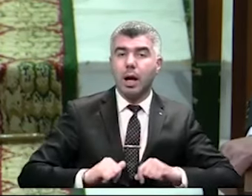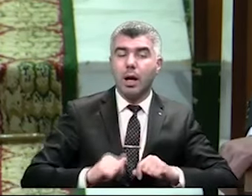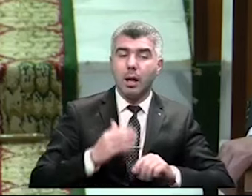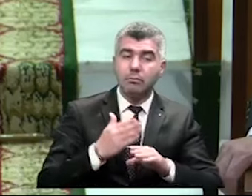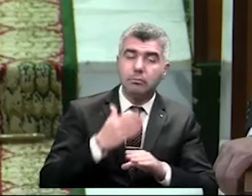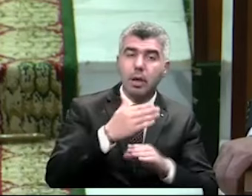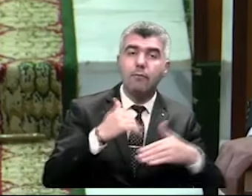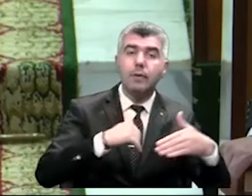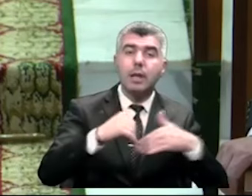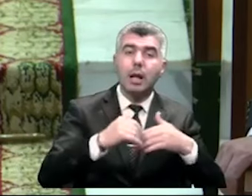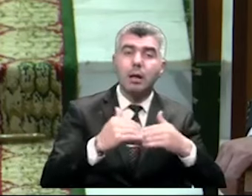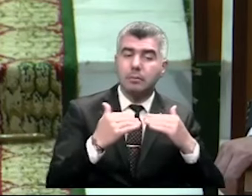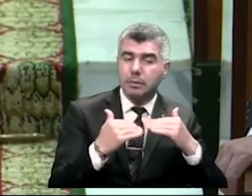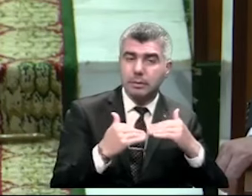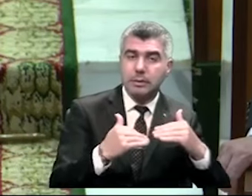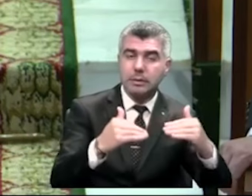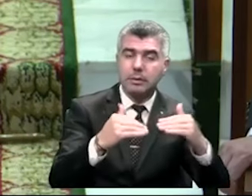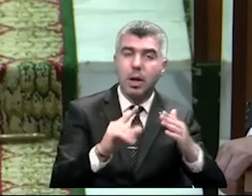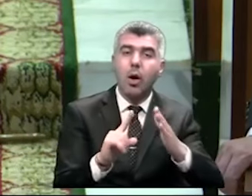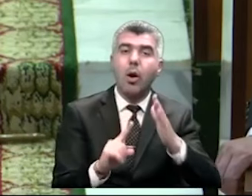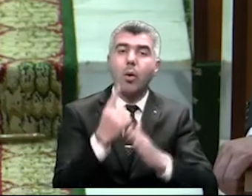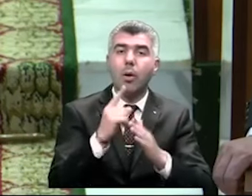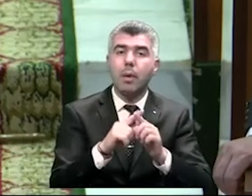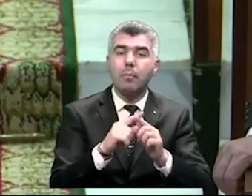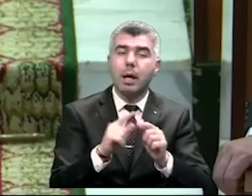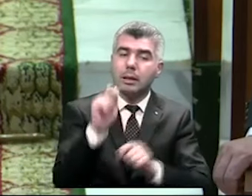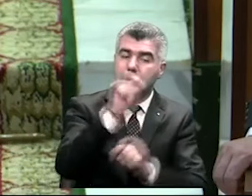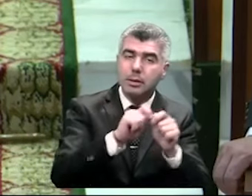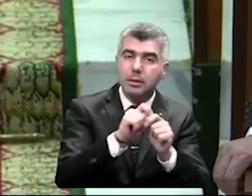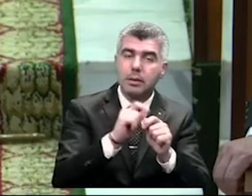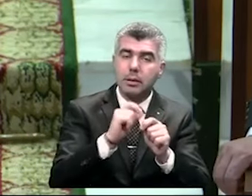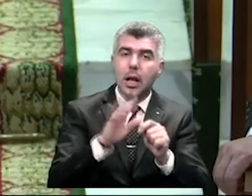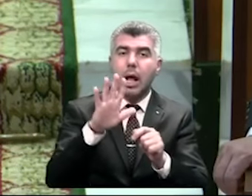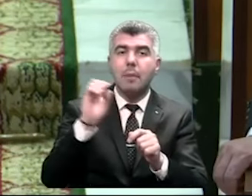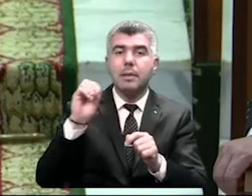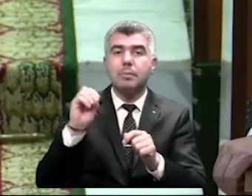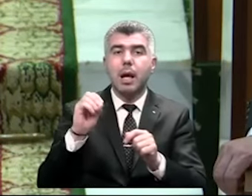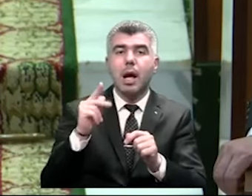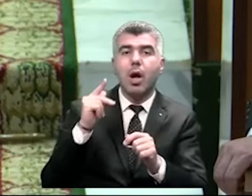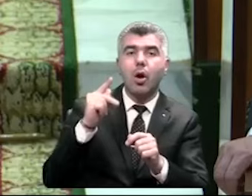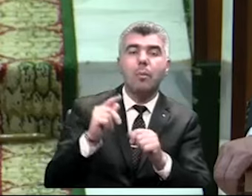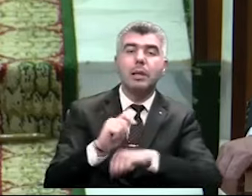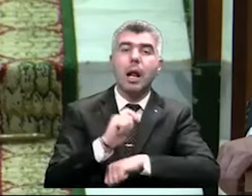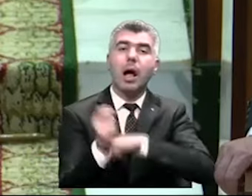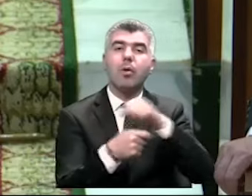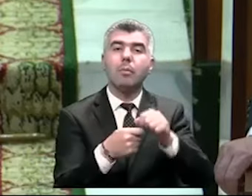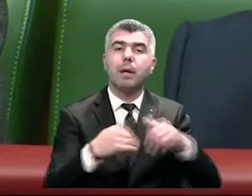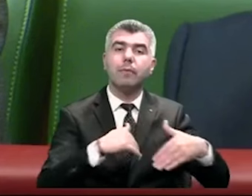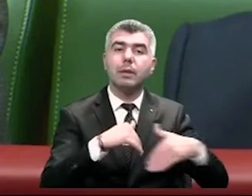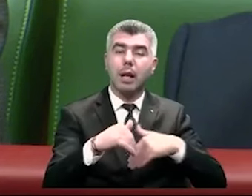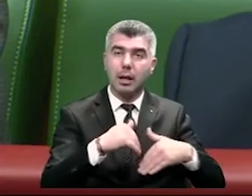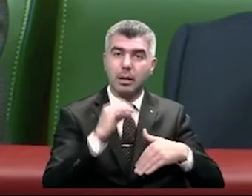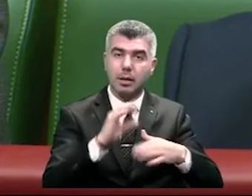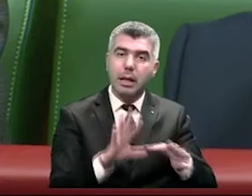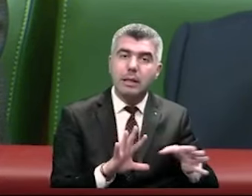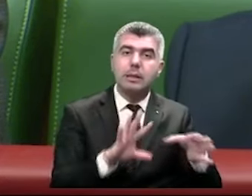لصيانه ديال الطرق ودخلنا لاول مره صيانه الطرق القرويه 500 كل ان شاء الله هذ السنه ودخلنا كذلك في هذ الاتفاقيات مع